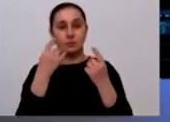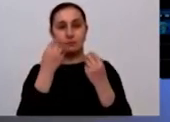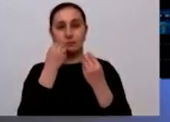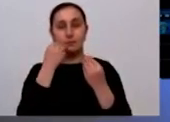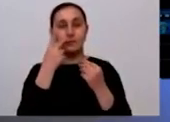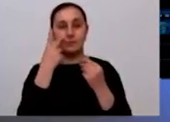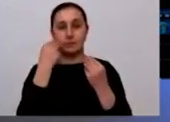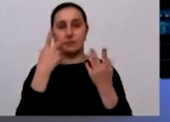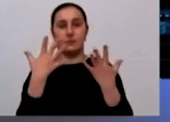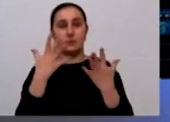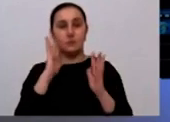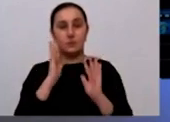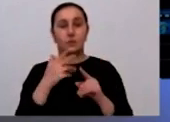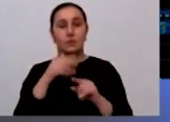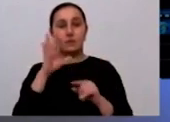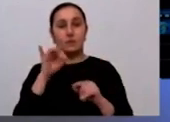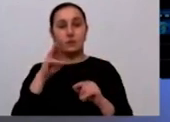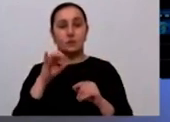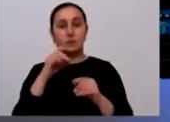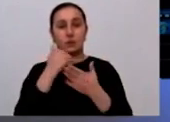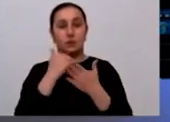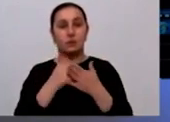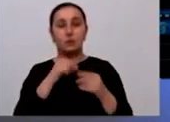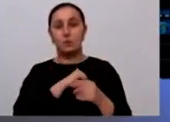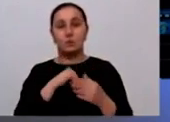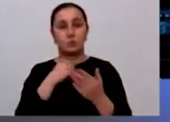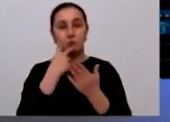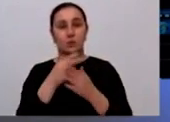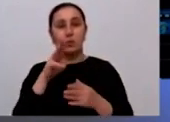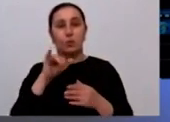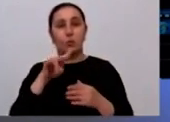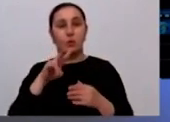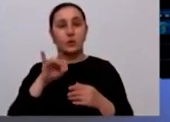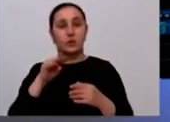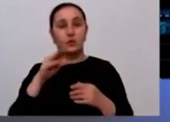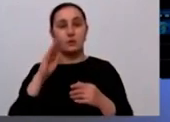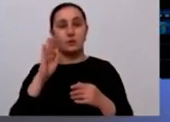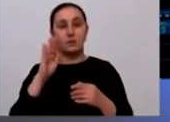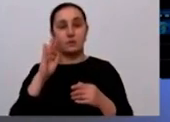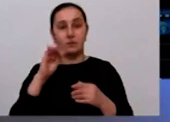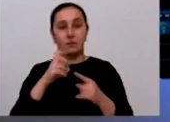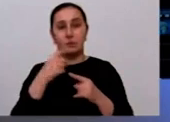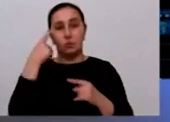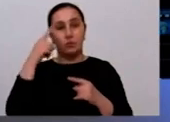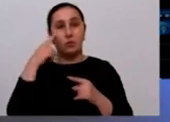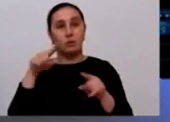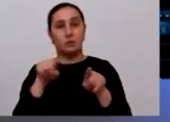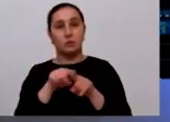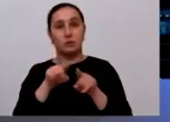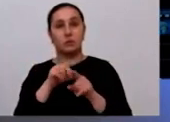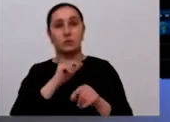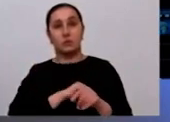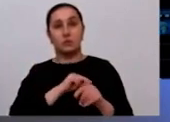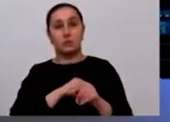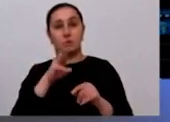ko'rinishga ega bo'ladi. Vektorli grafika o'z nomidan ko'rinib turibdiki, bu multiplikatsion, ya'ni multfilm simon ishlash